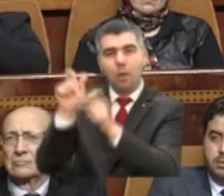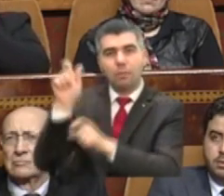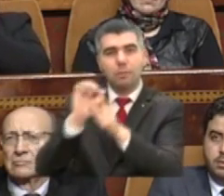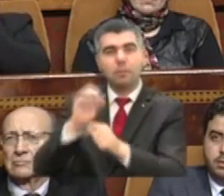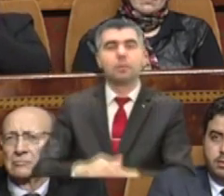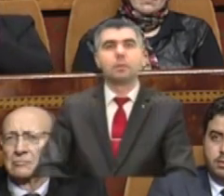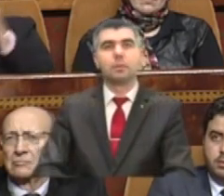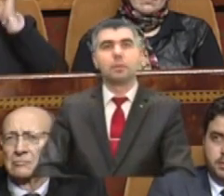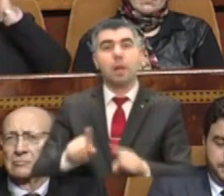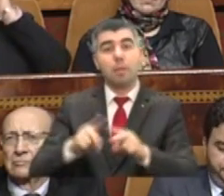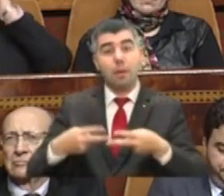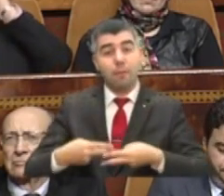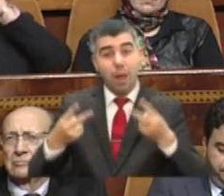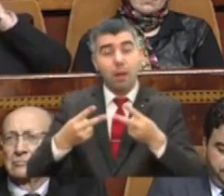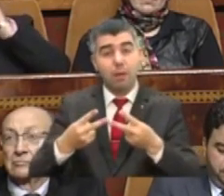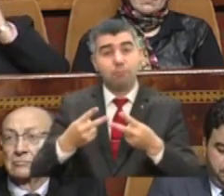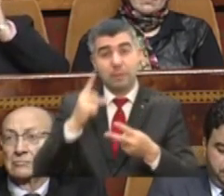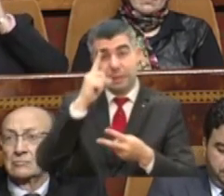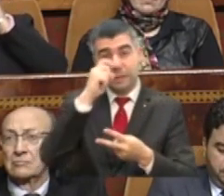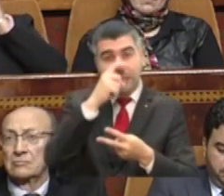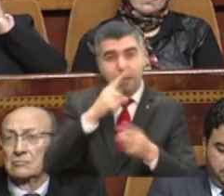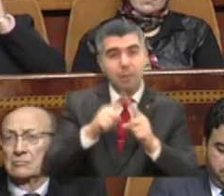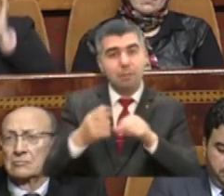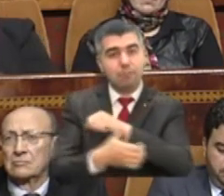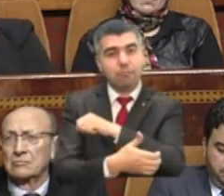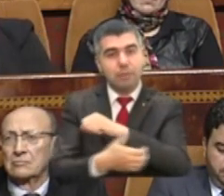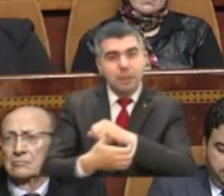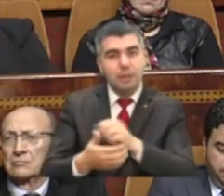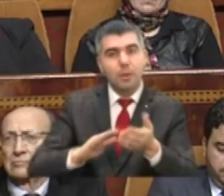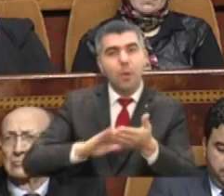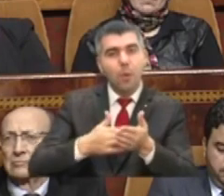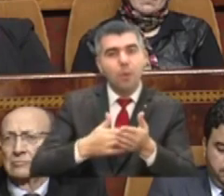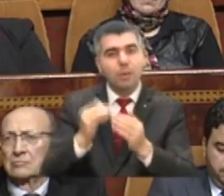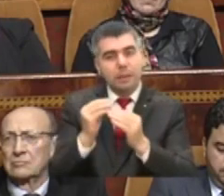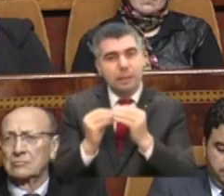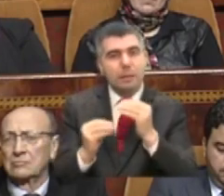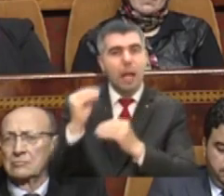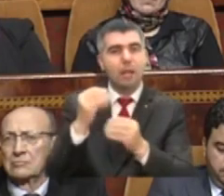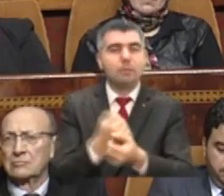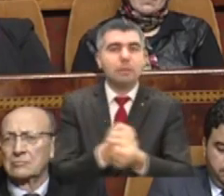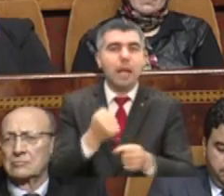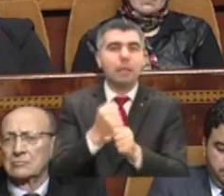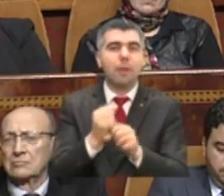ظل تفشي وتزايد مظاهر الفقر والهشاشة وارتفاع معدل البطالة؟